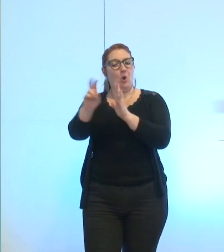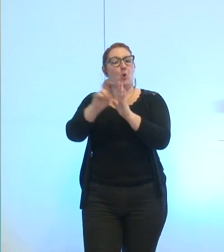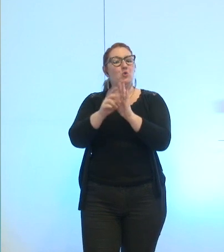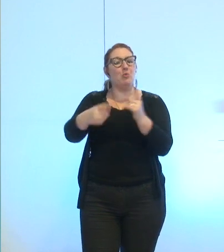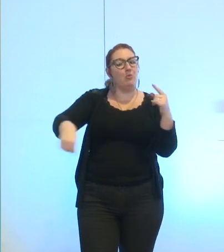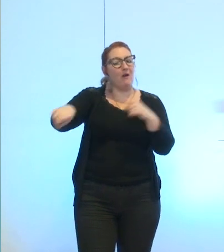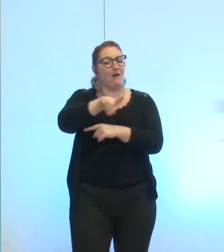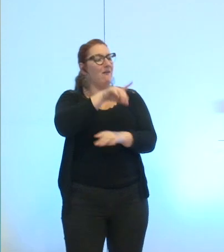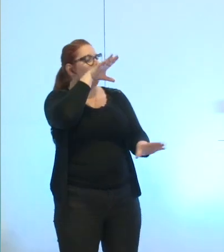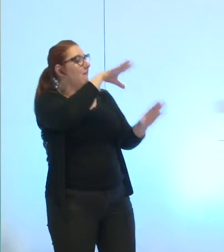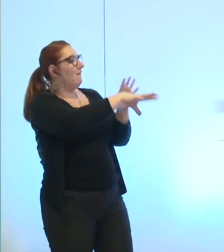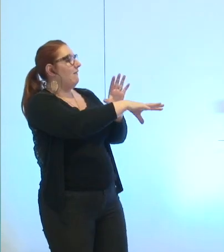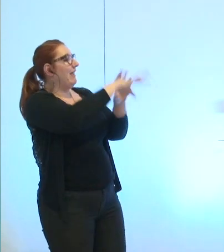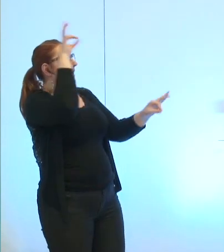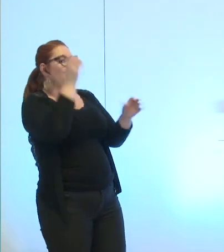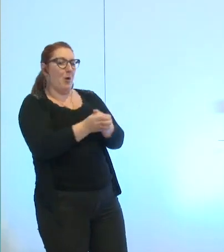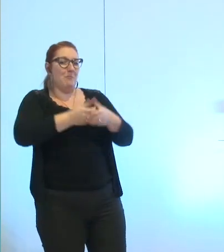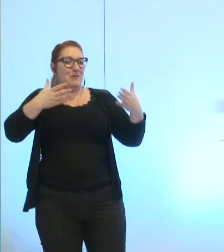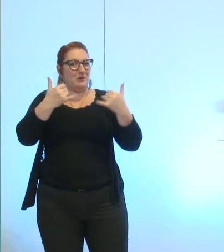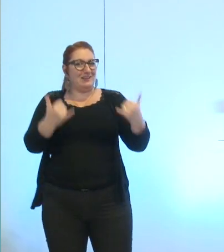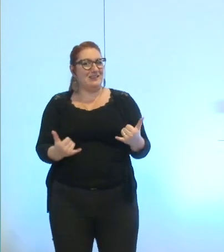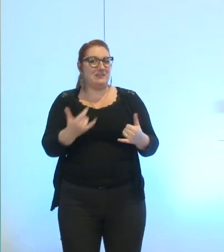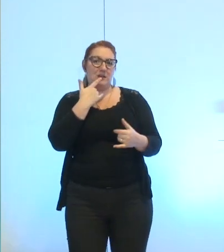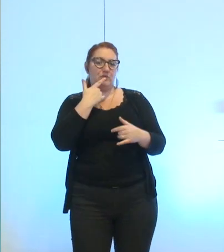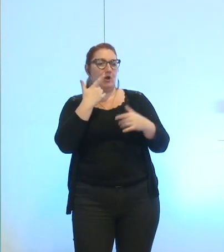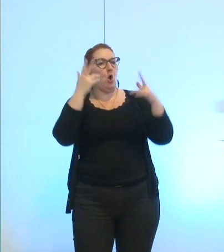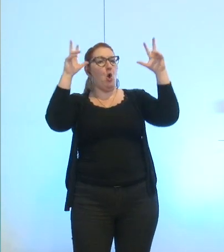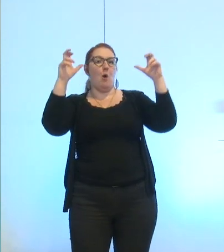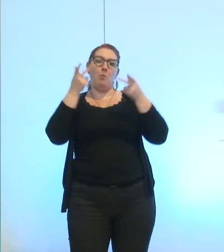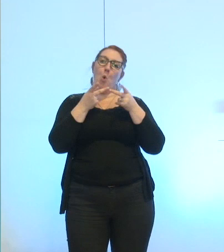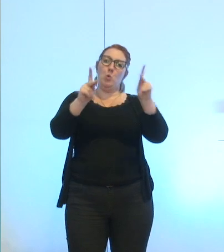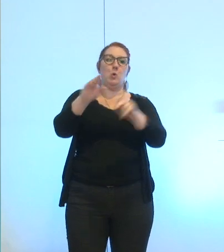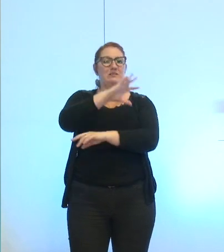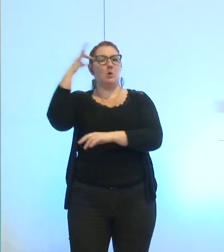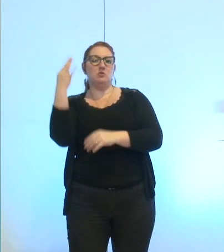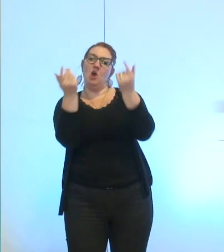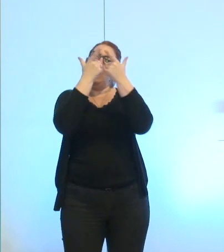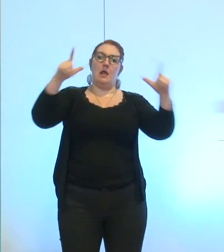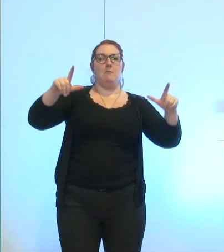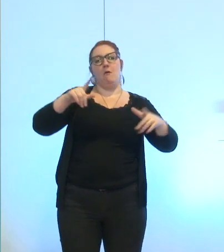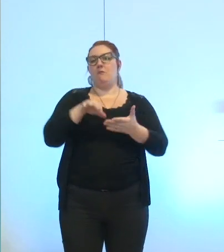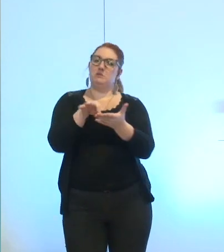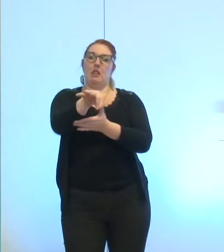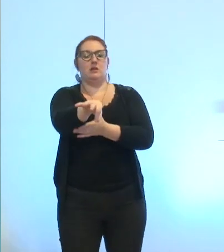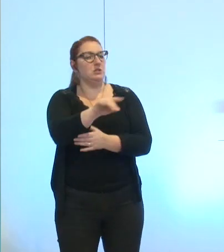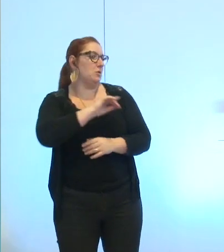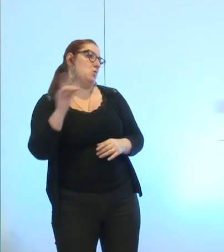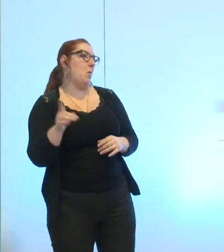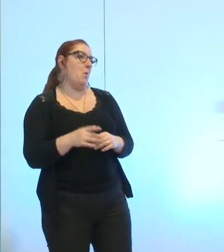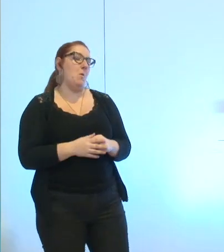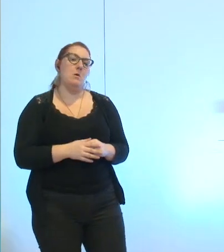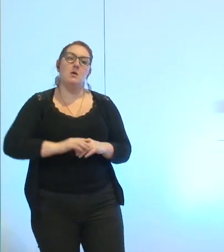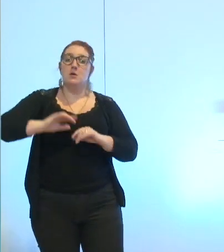donnant une majorité arithmétique ici ne vous ont pas donné un chèque en blanc pour faire ce que vous voulez deè